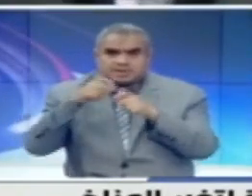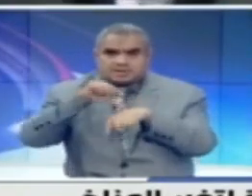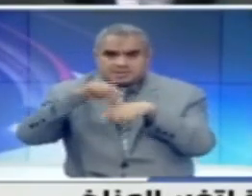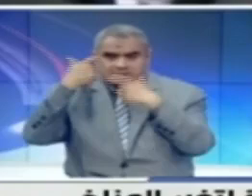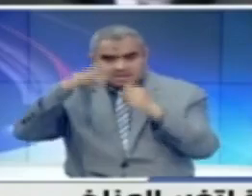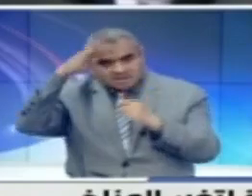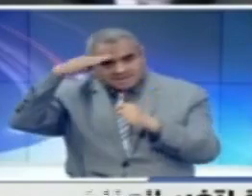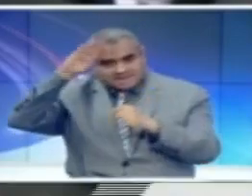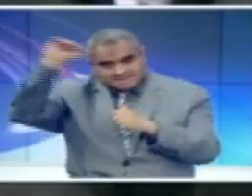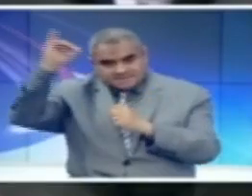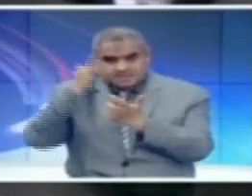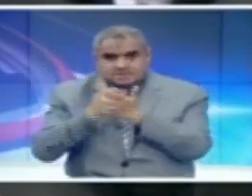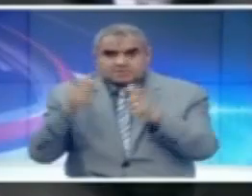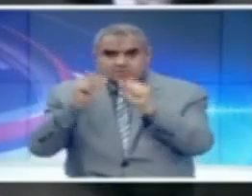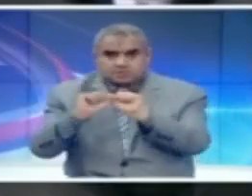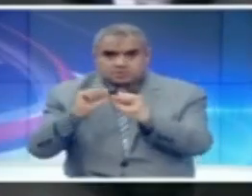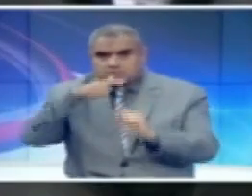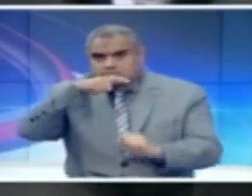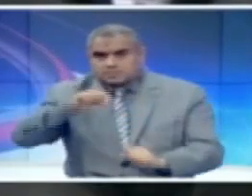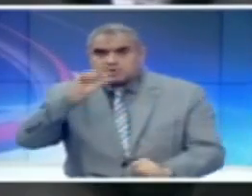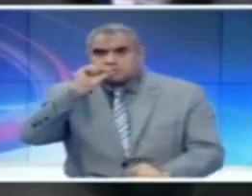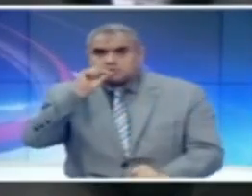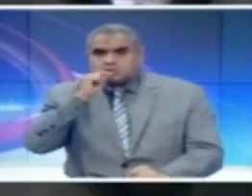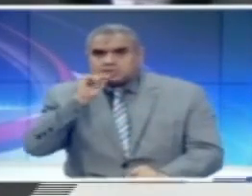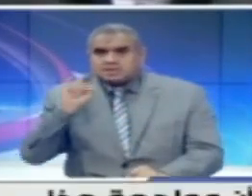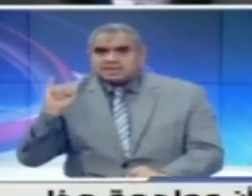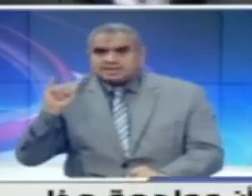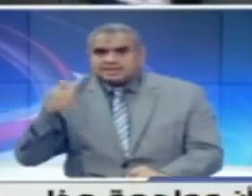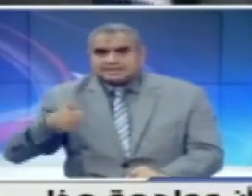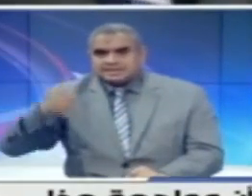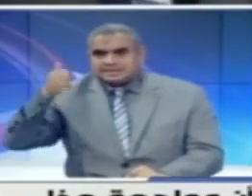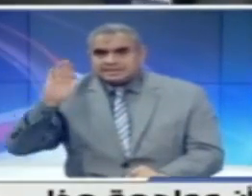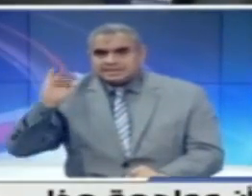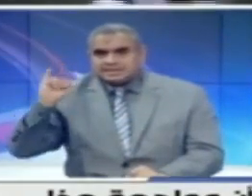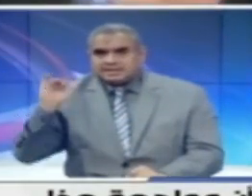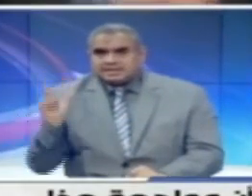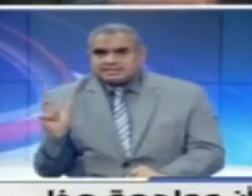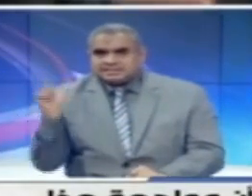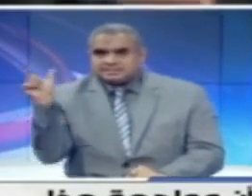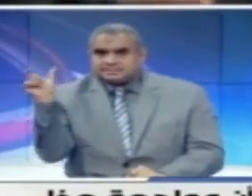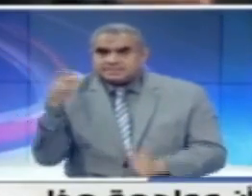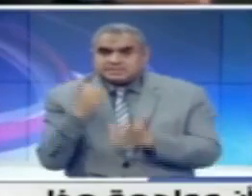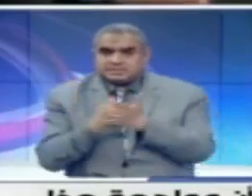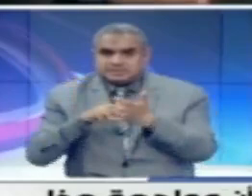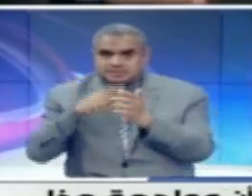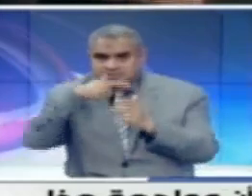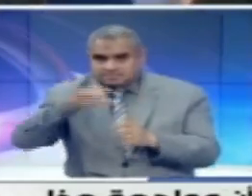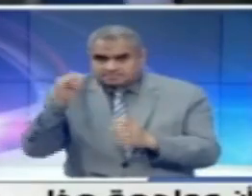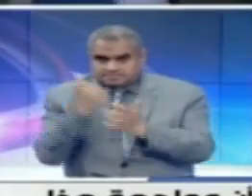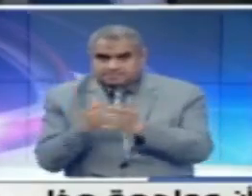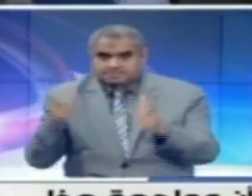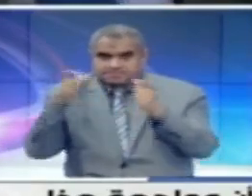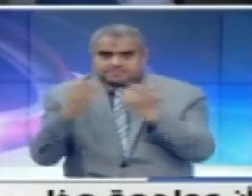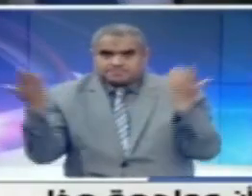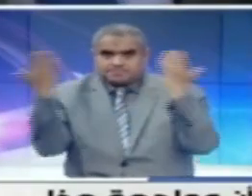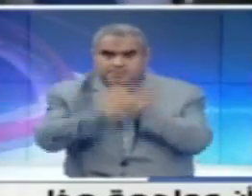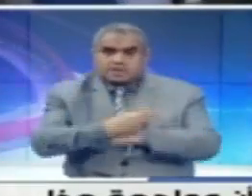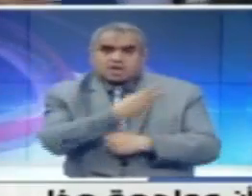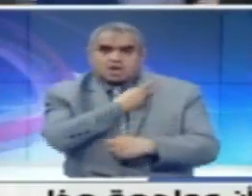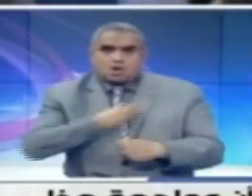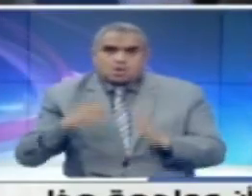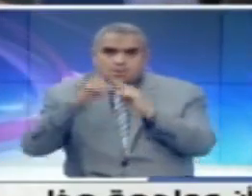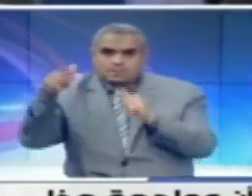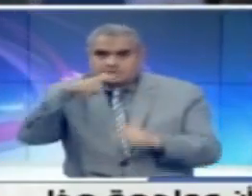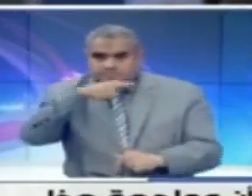جلاسكو المنعقد حاليا. أعربت الدكتورة ياسمين فؤاد وزيرة البيئة في كلماتها بمؤتمر جلاسكو نيابة عن الحكومة المصرية